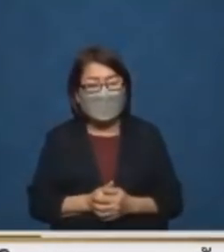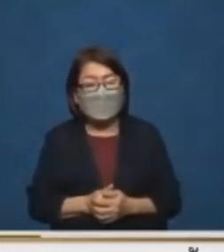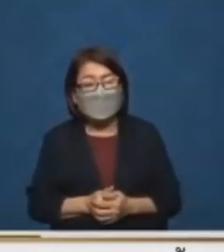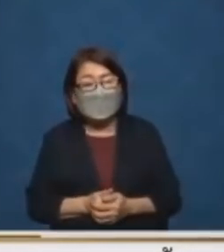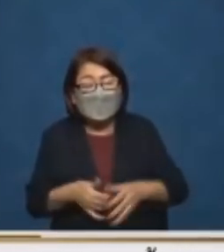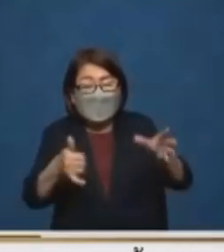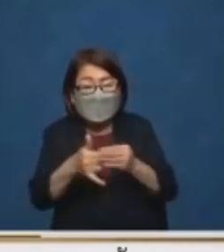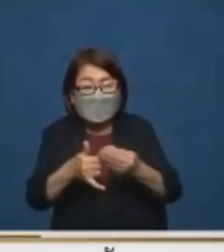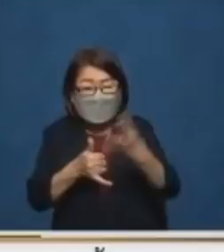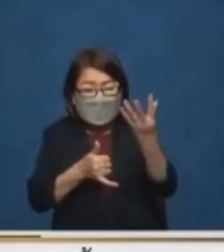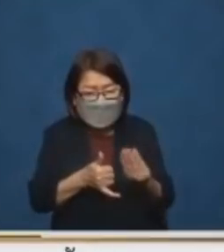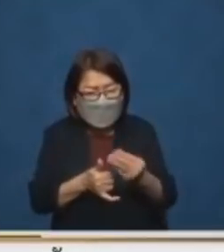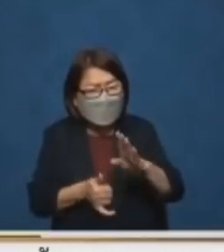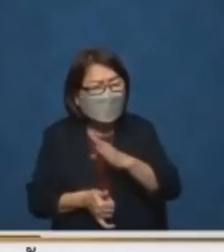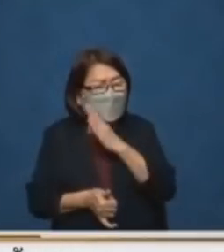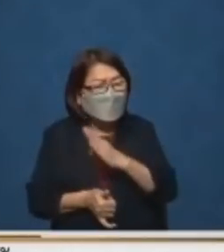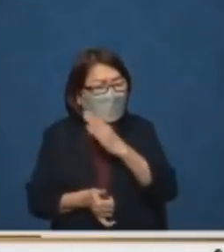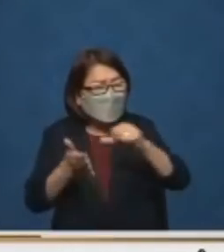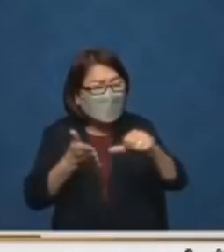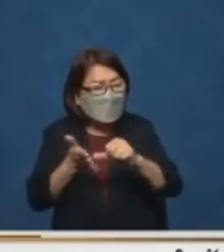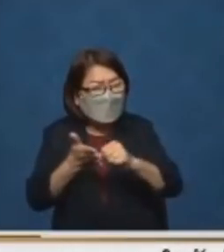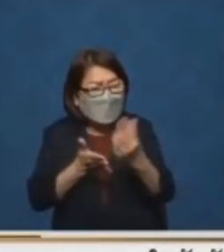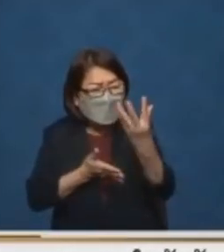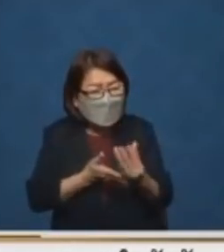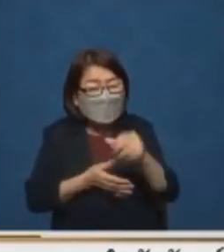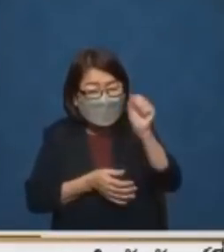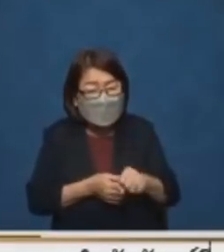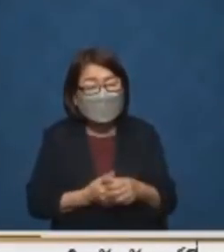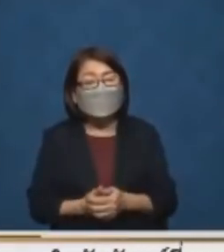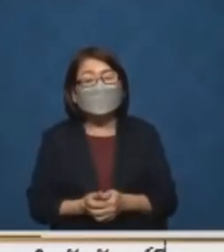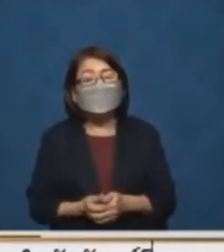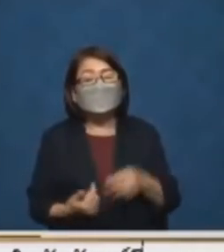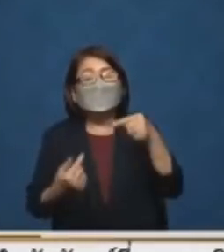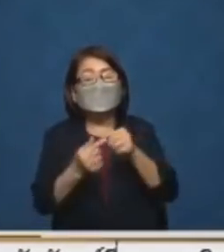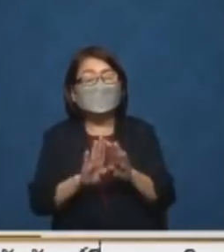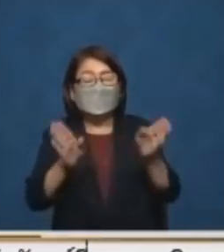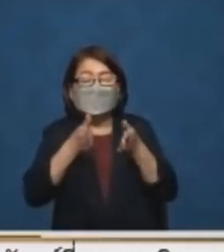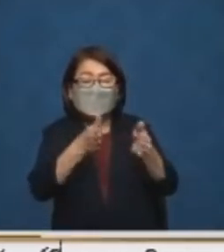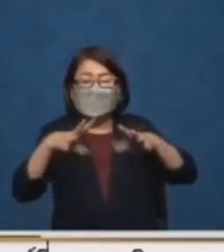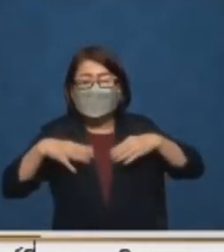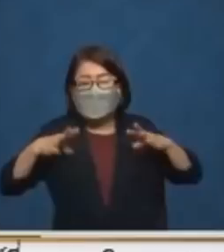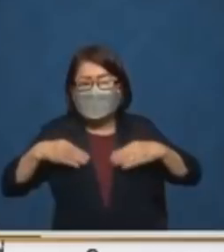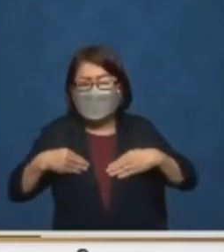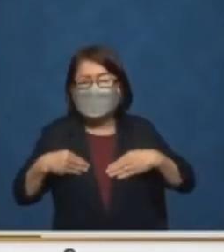ี้เป็นการปบปุตัเลขที่ให้มันดูดีในช่วงอภิปลายไม่ไว้วงใจหอไม่ก